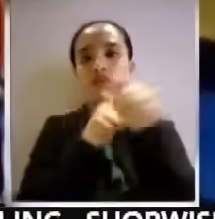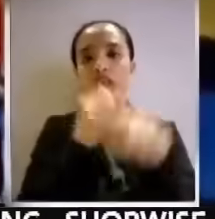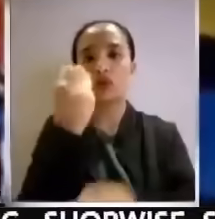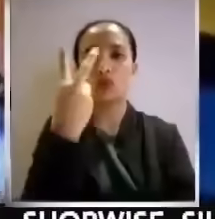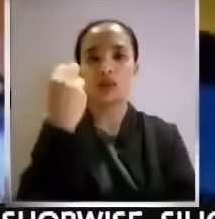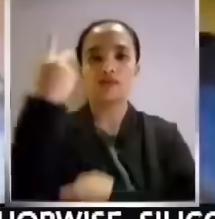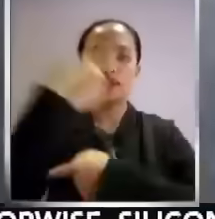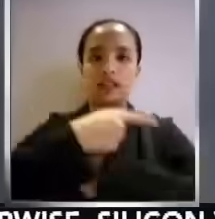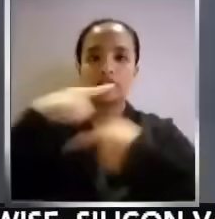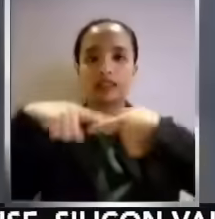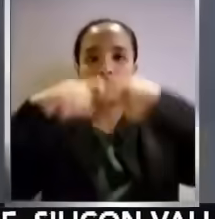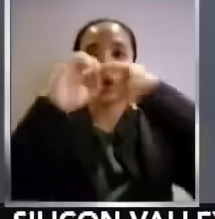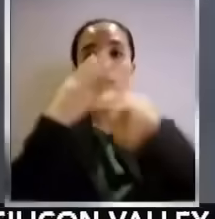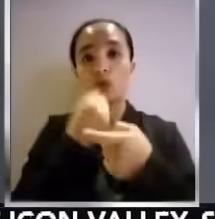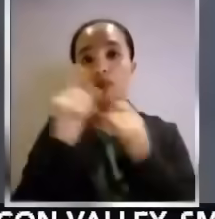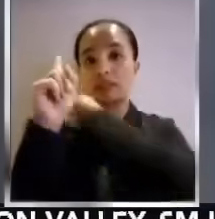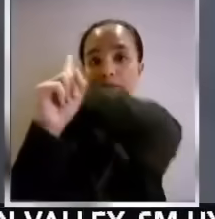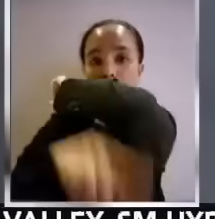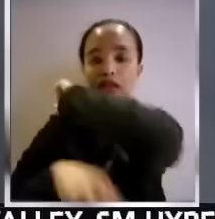MTRCB.